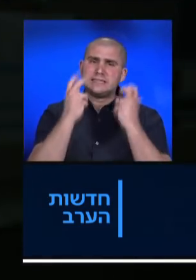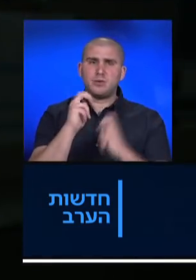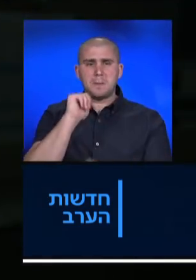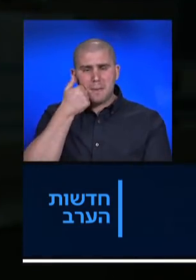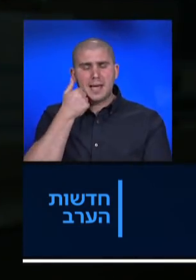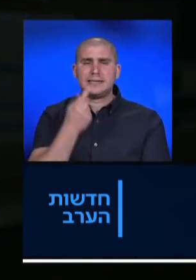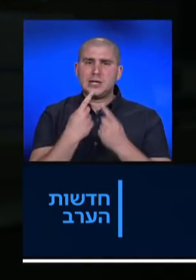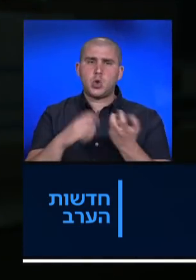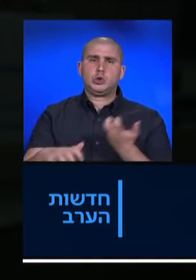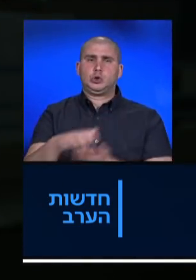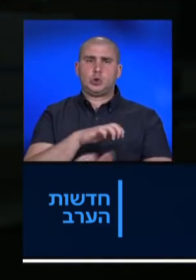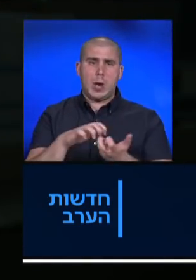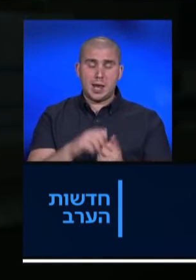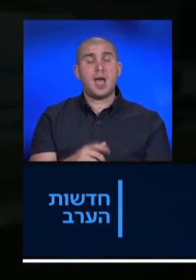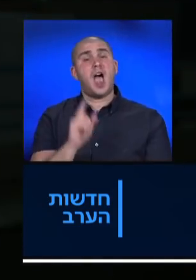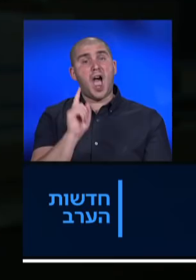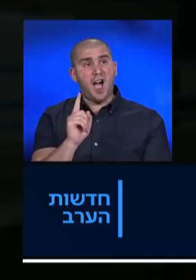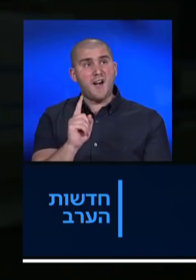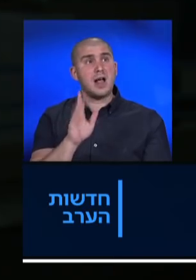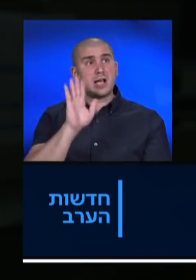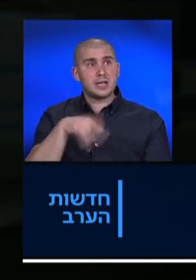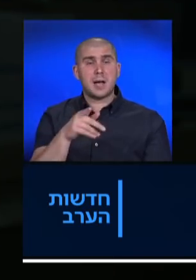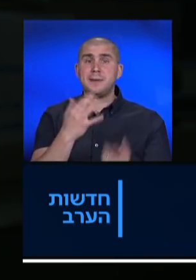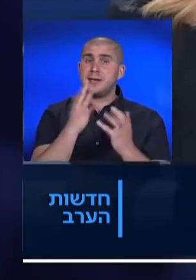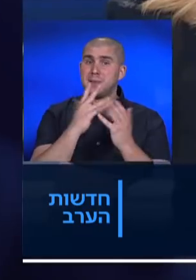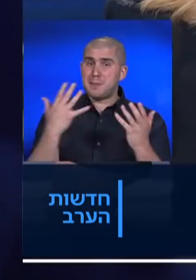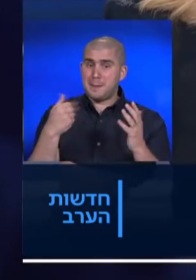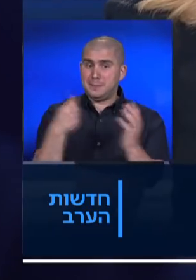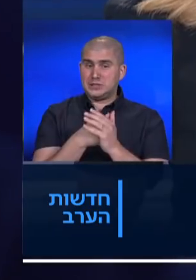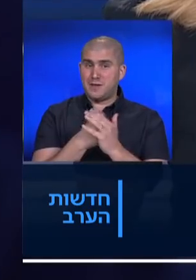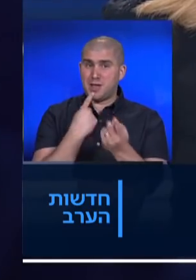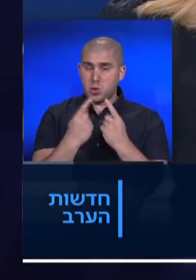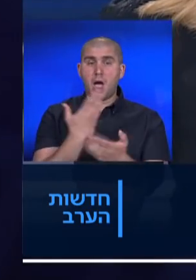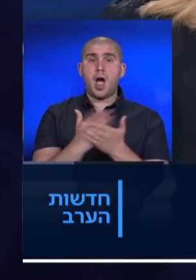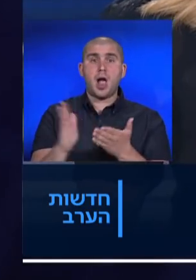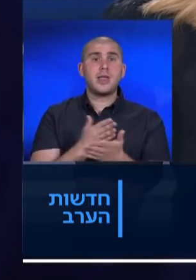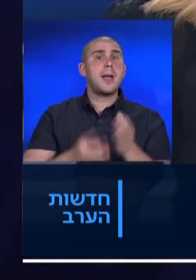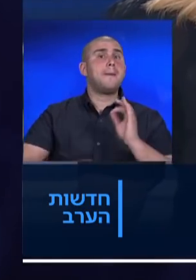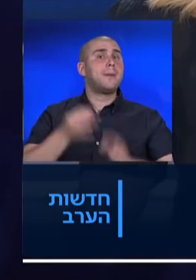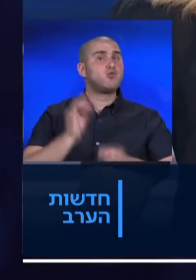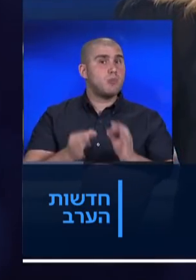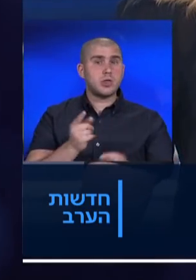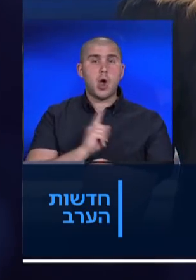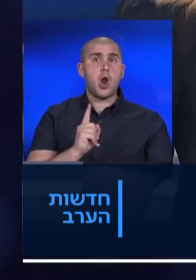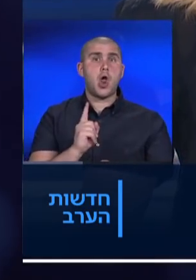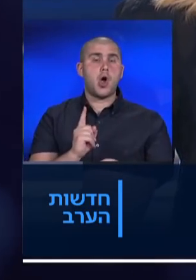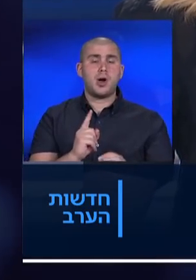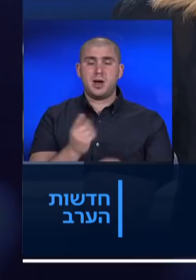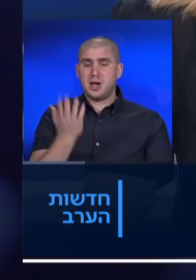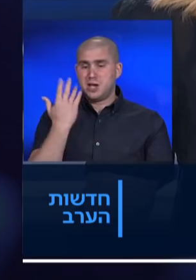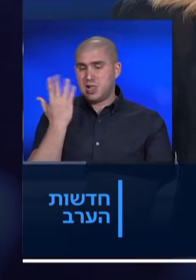מחר. עם זאת, גם מתברר בסוף הדיון שהחלטת בית המשפט לאו דווקא תהיה לפני חמישי,